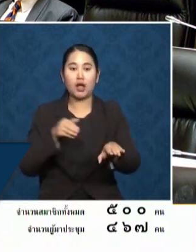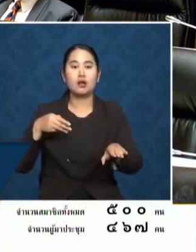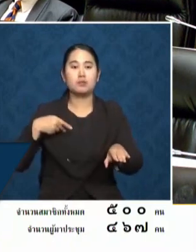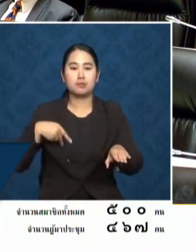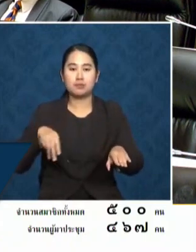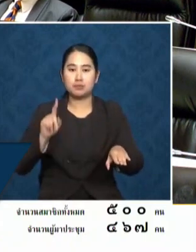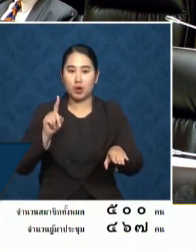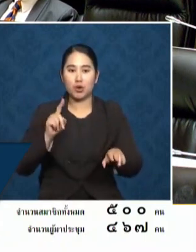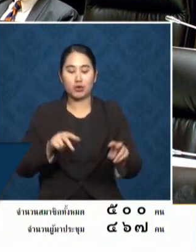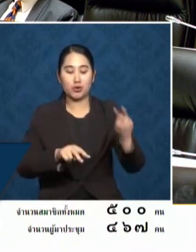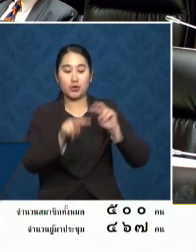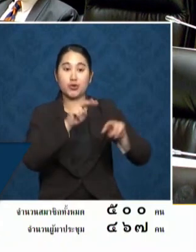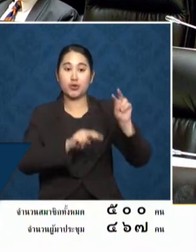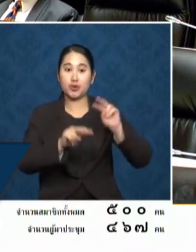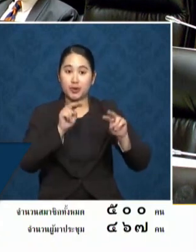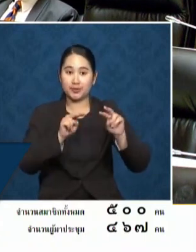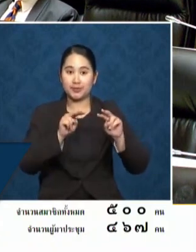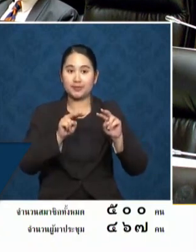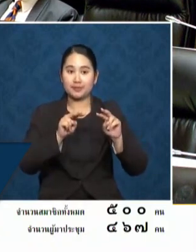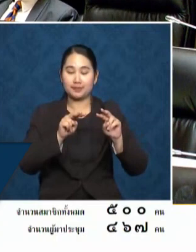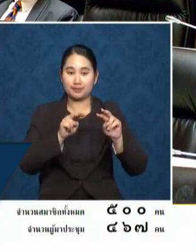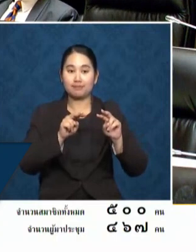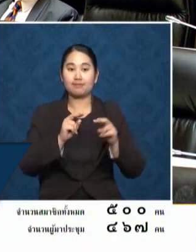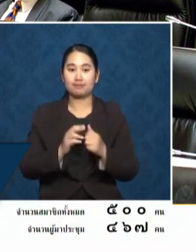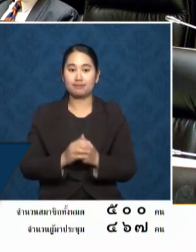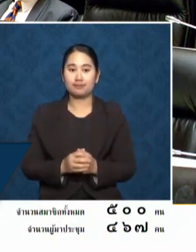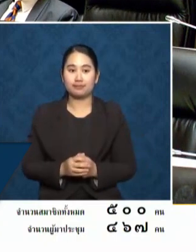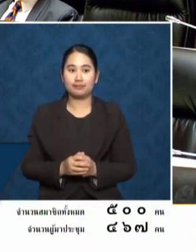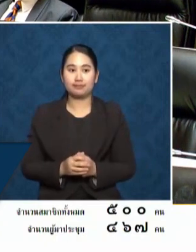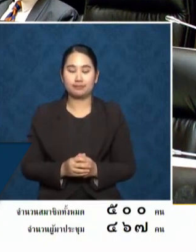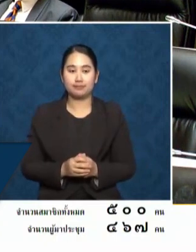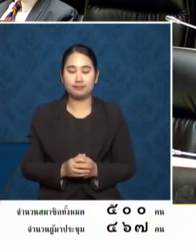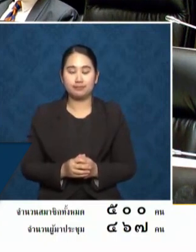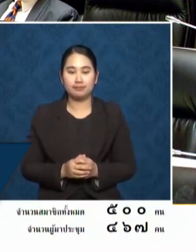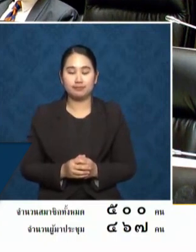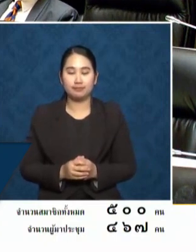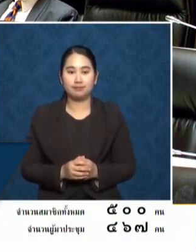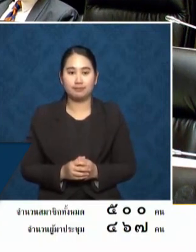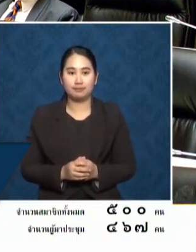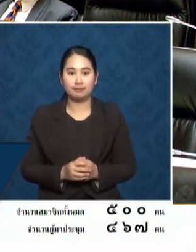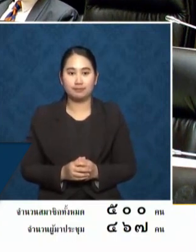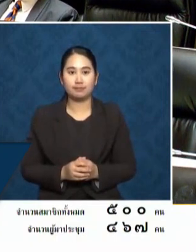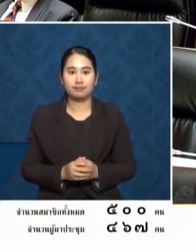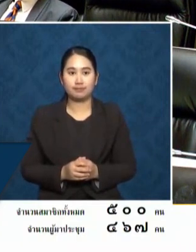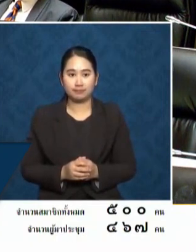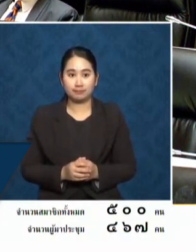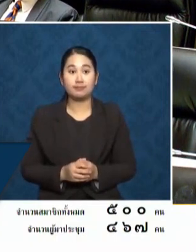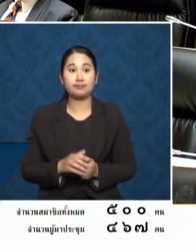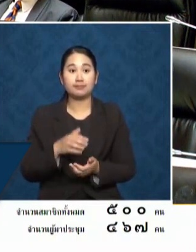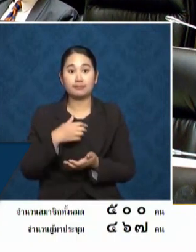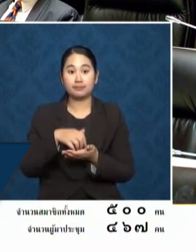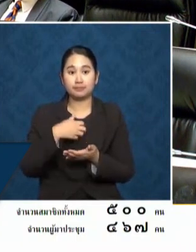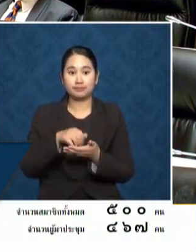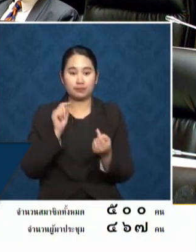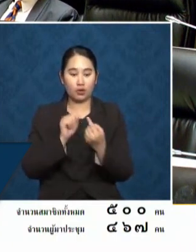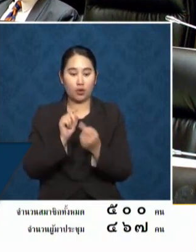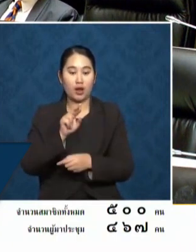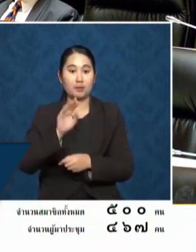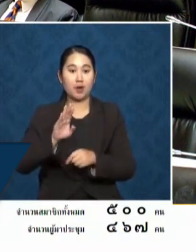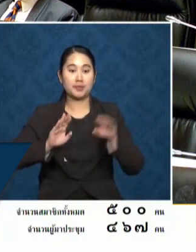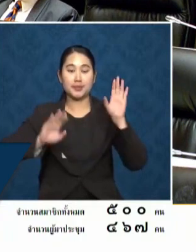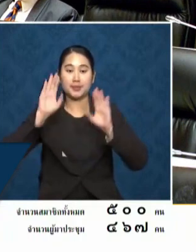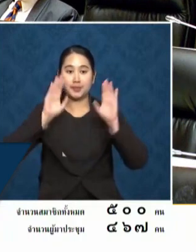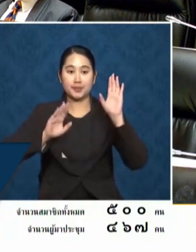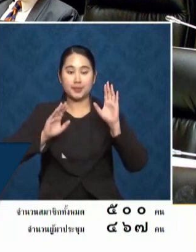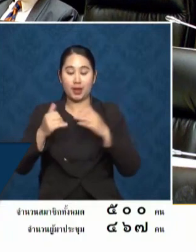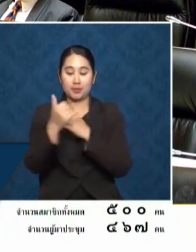สุดในการปกป้องระบอบประชาธิปไตยอันมีพระมหากษัตริย์ทรงเป็นประมุขจิงอยู่ครับท่านประธานว่าในระบอบประชาธิปไตยทุกแห่ง